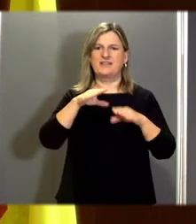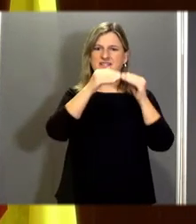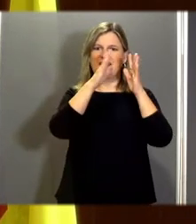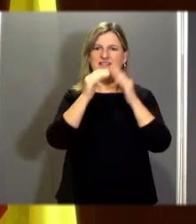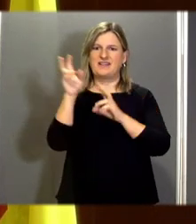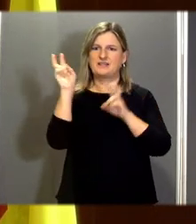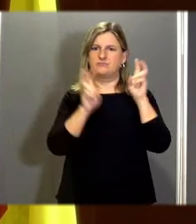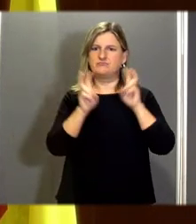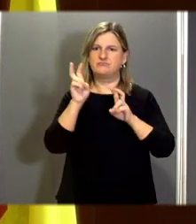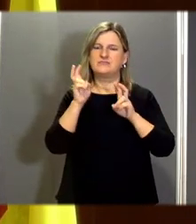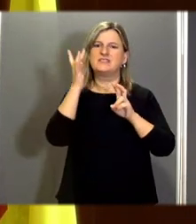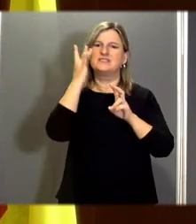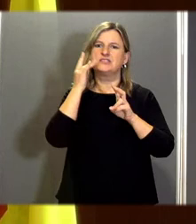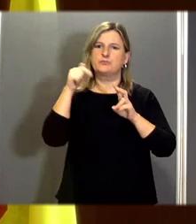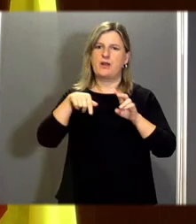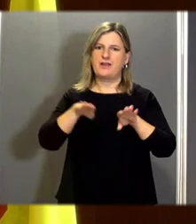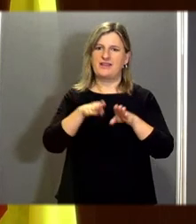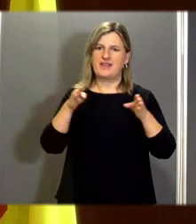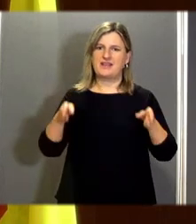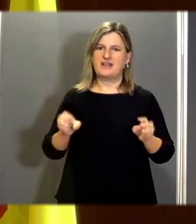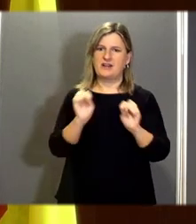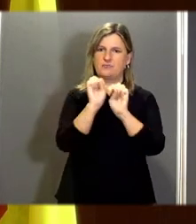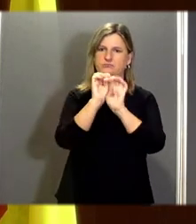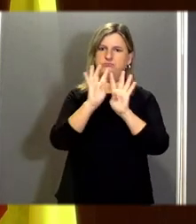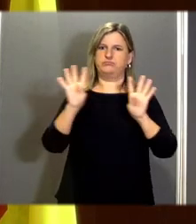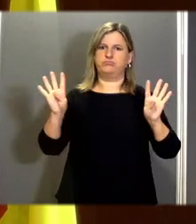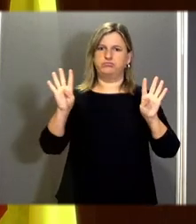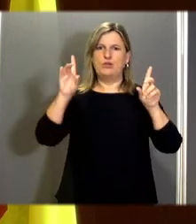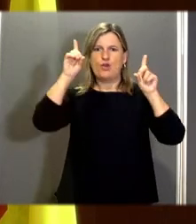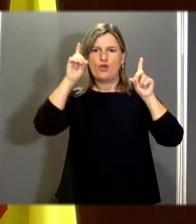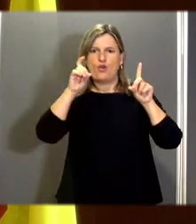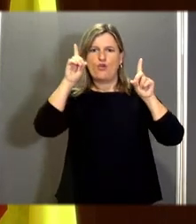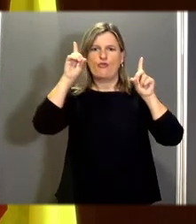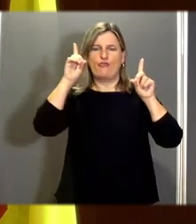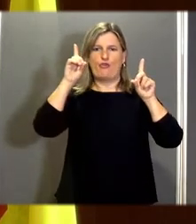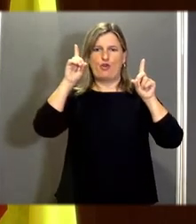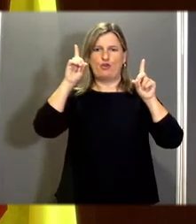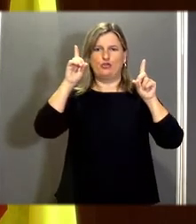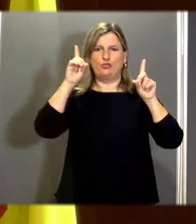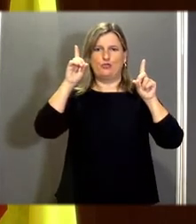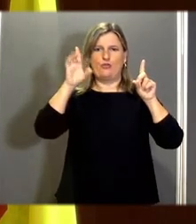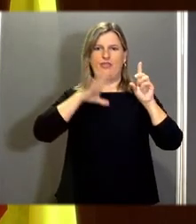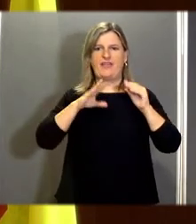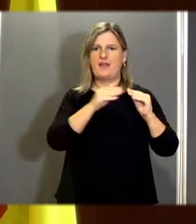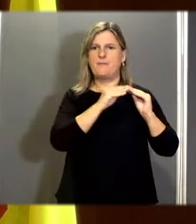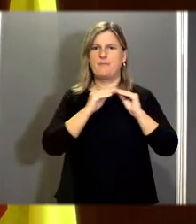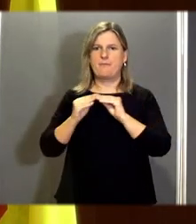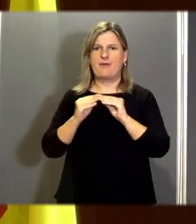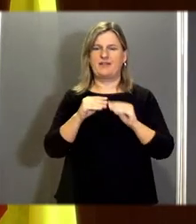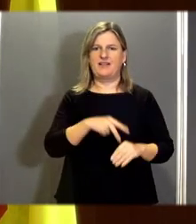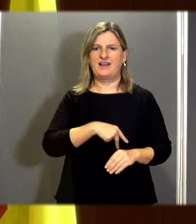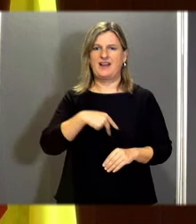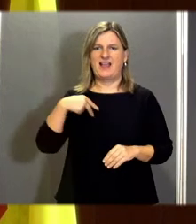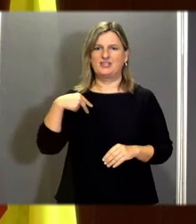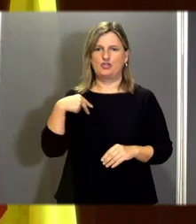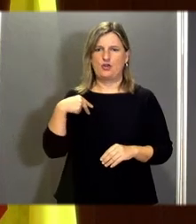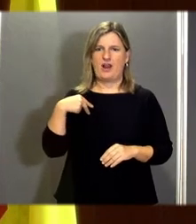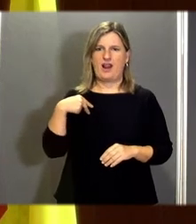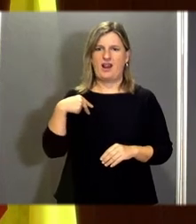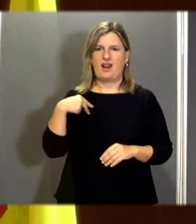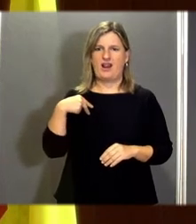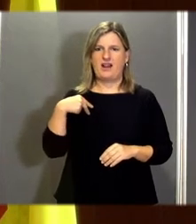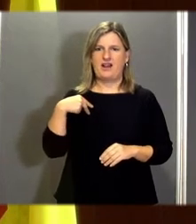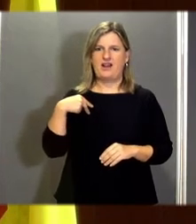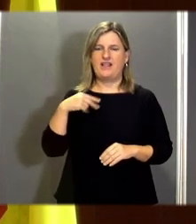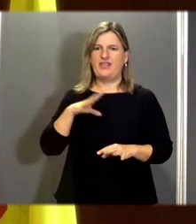que són aquí, que pugessin a l'escenari per fer-nos una fotografia del pacte nacional,